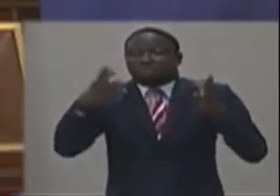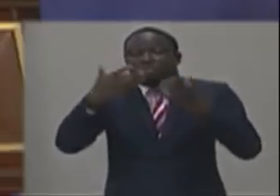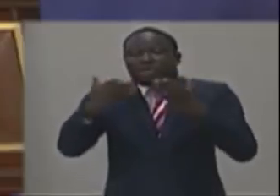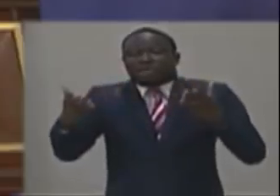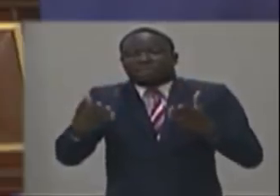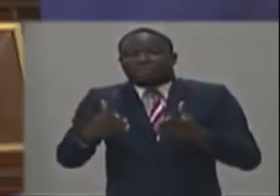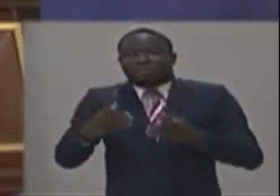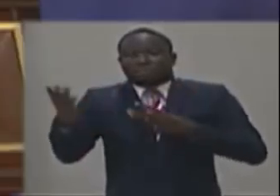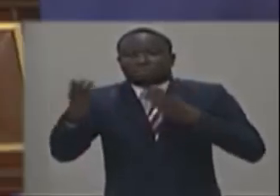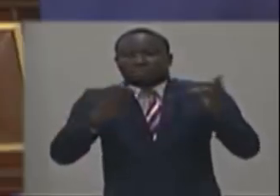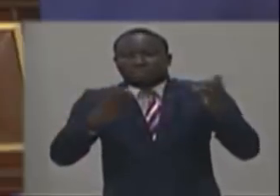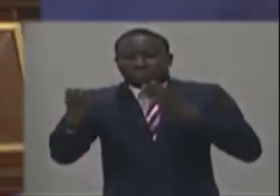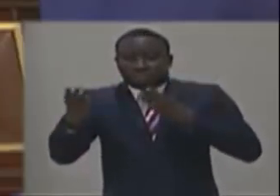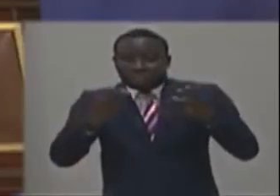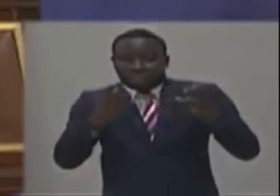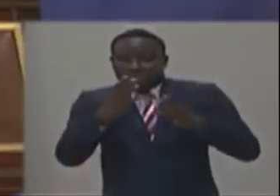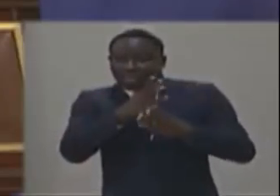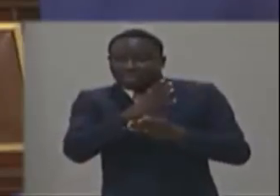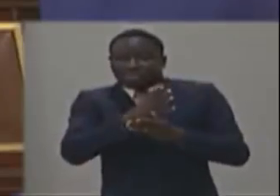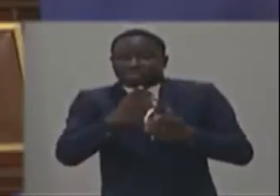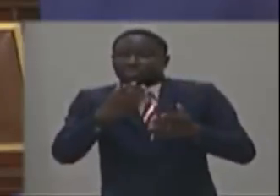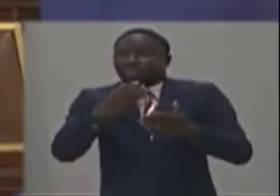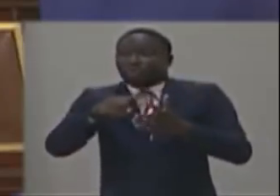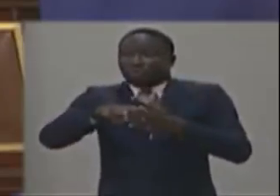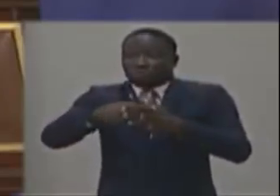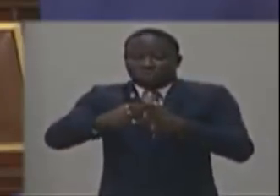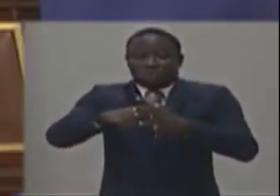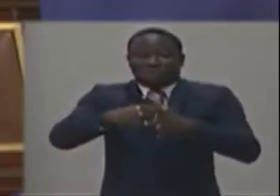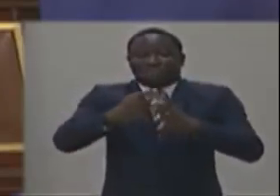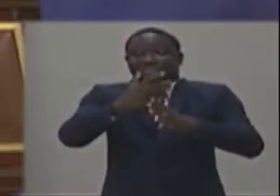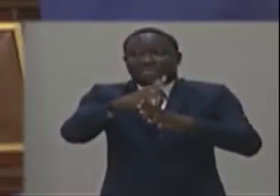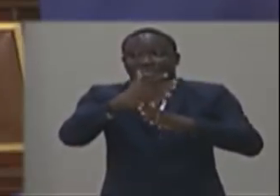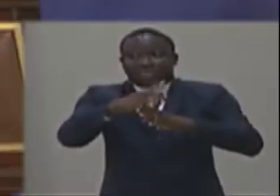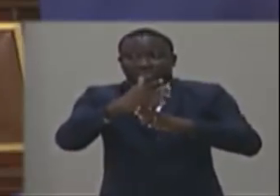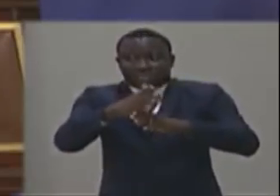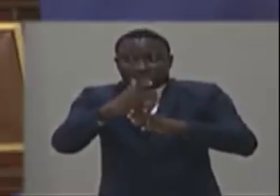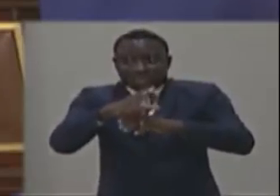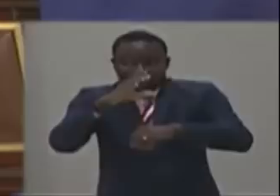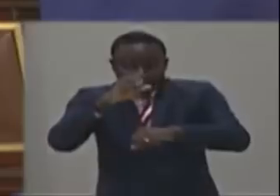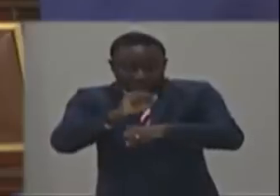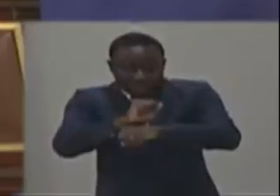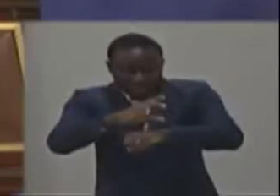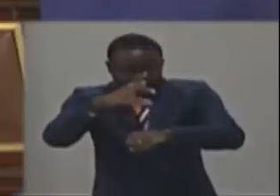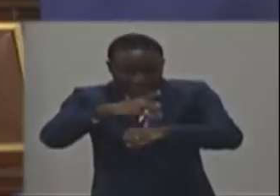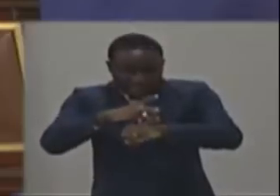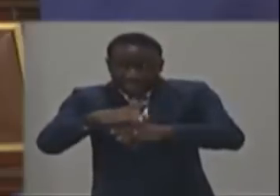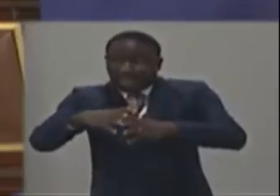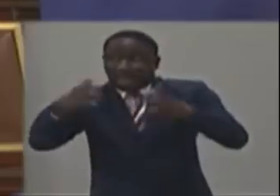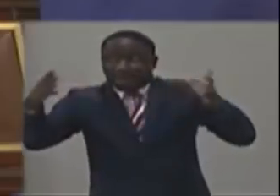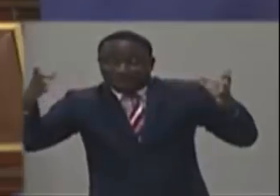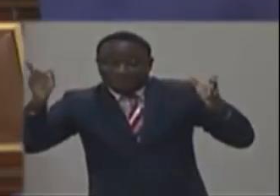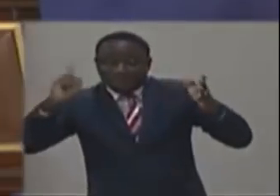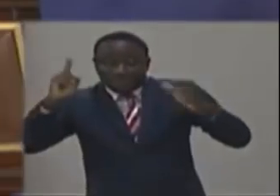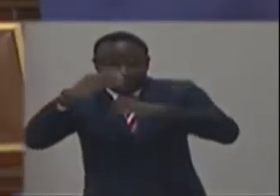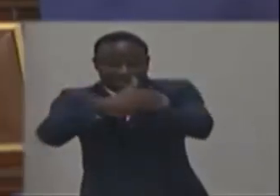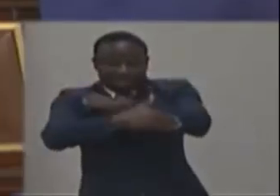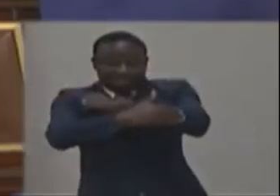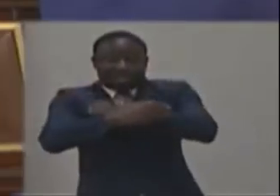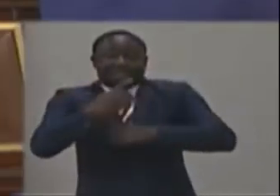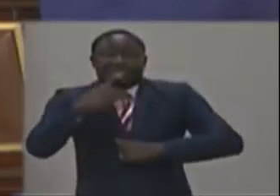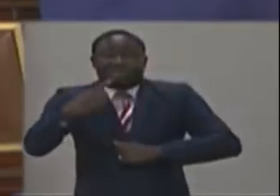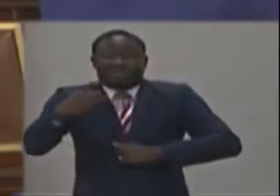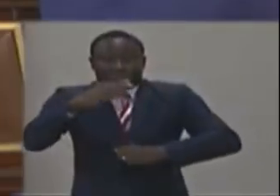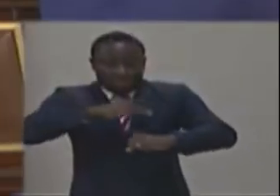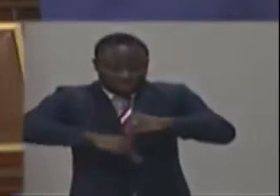Aïe, ministère de l'agriculture a commencé à labourer terre dans plusieurs zones dans le pays. Et m'a